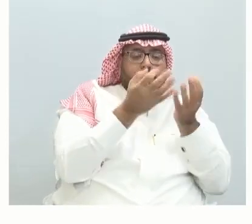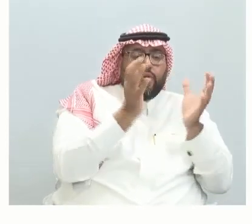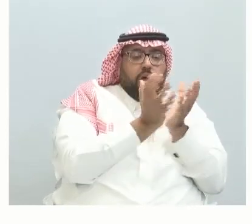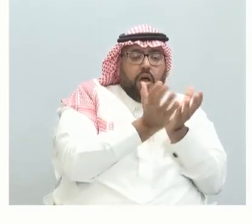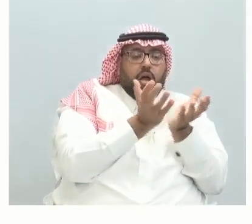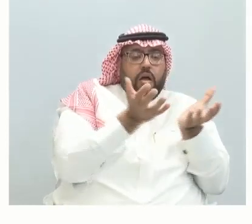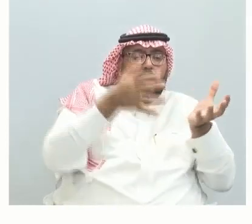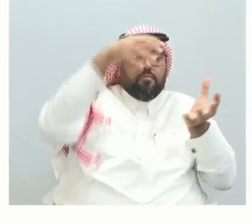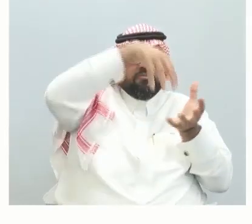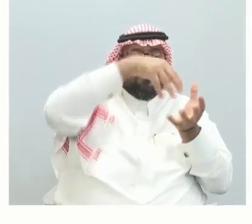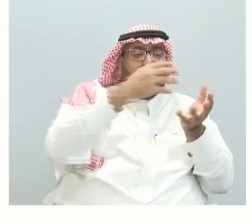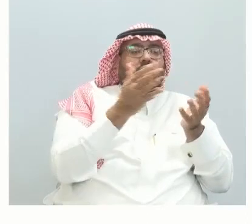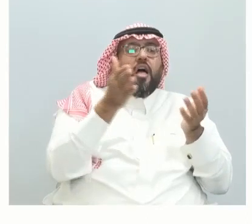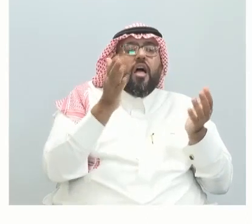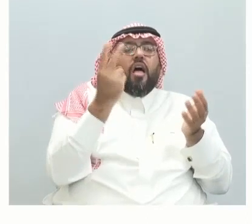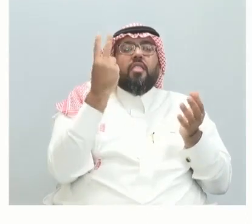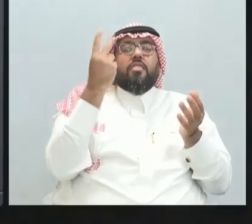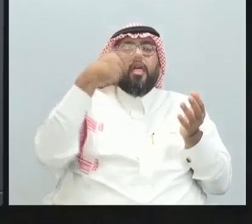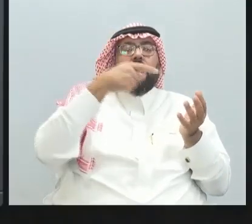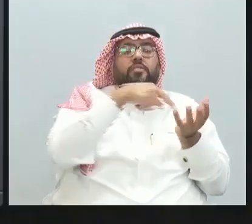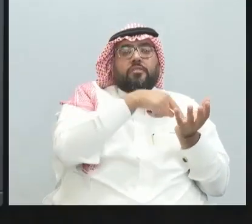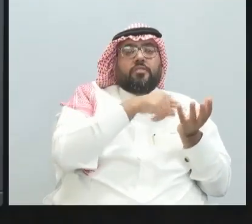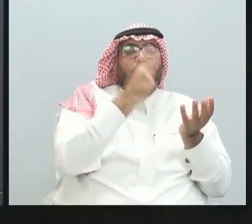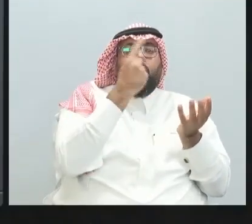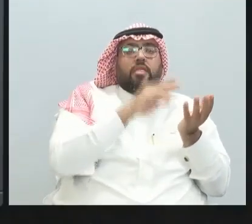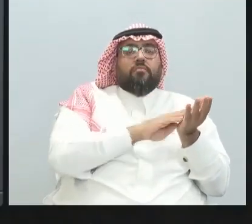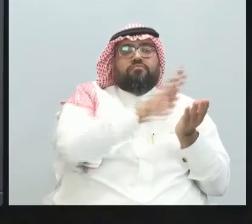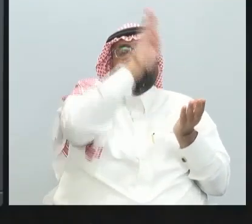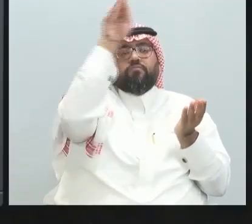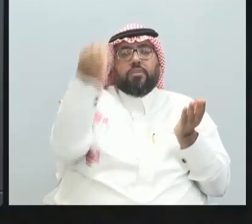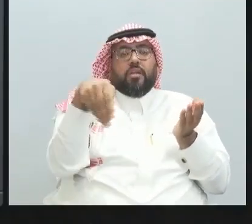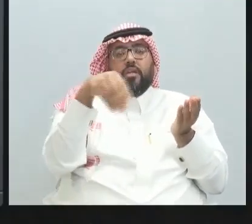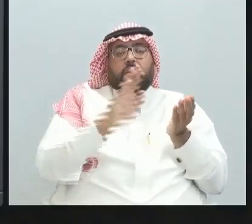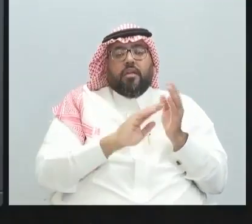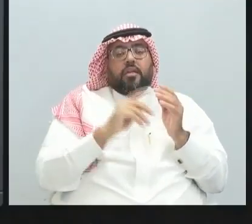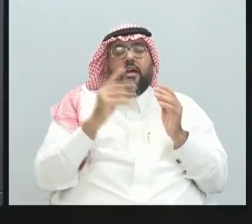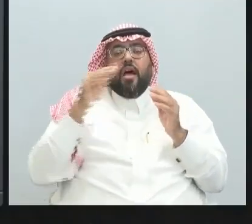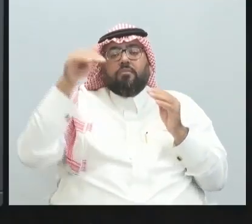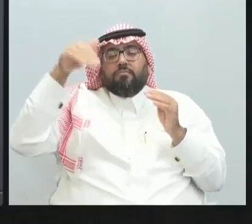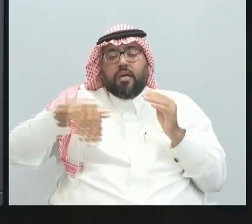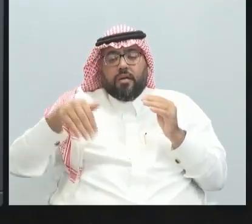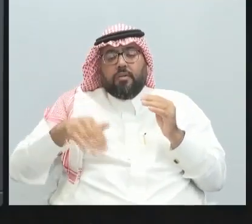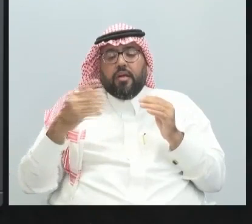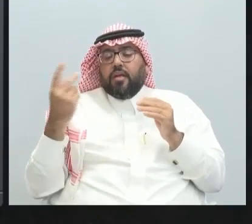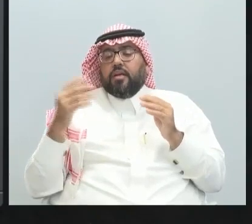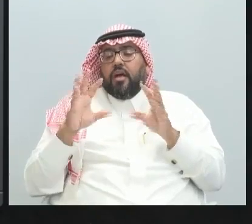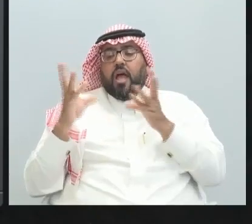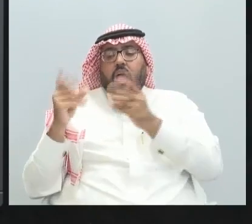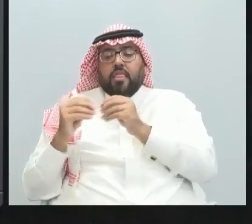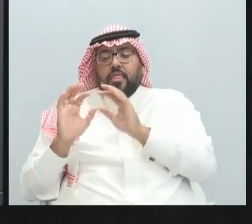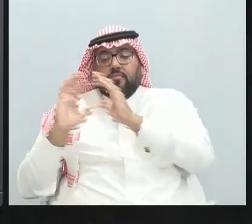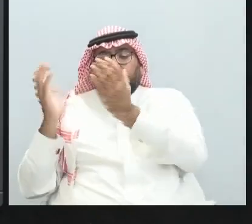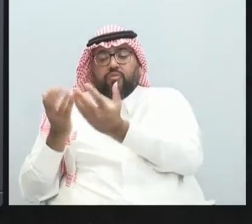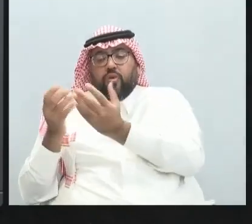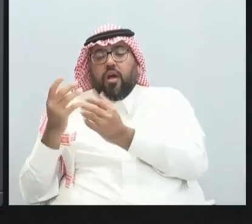احسنتم اثنا عشر قفزت واحده اصبح العدد كم احسنتم 11